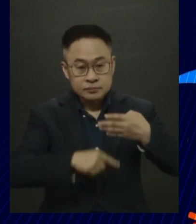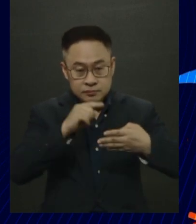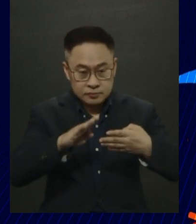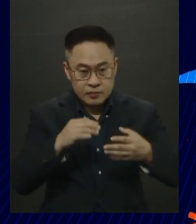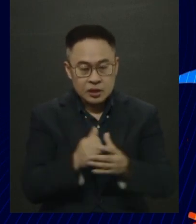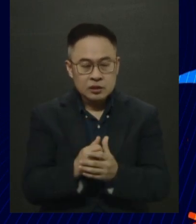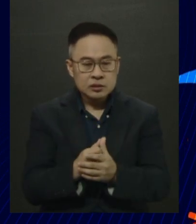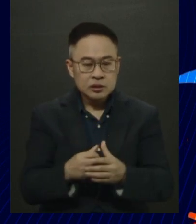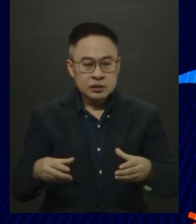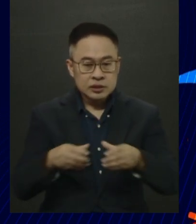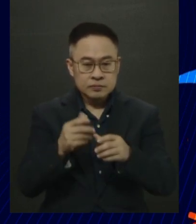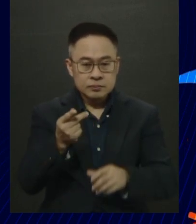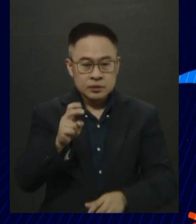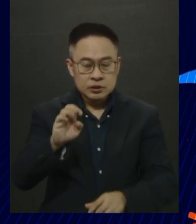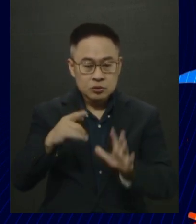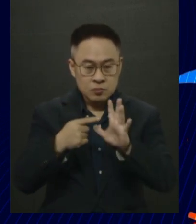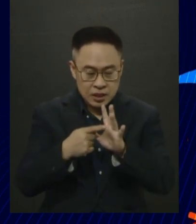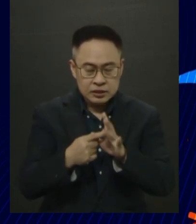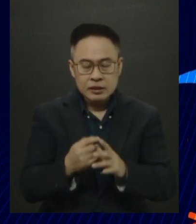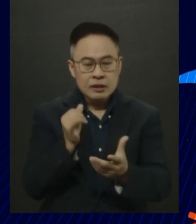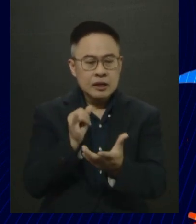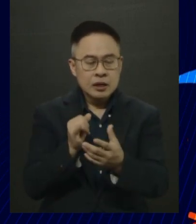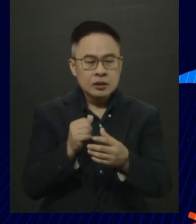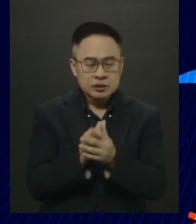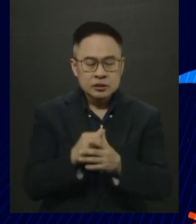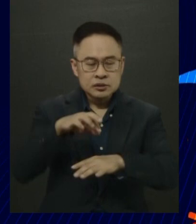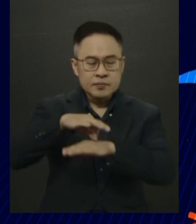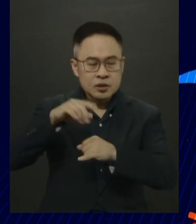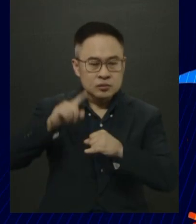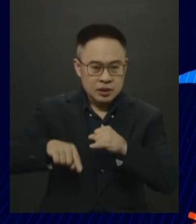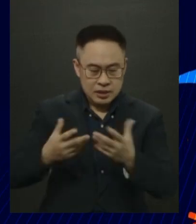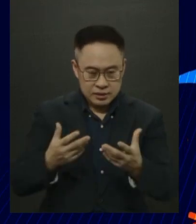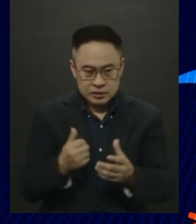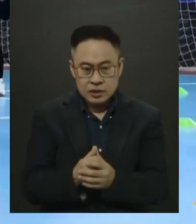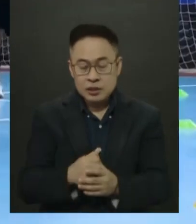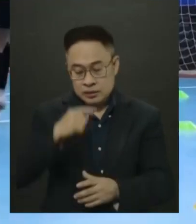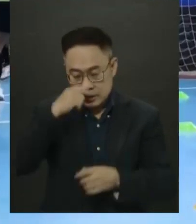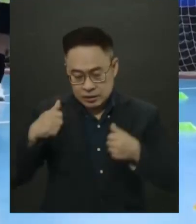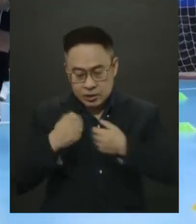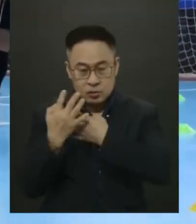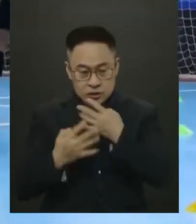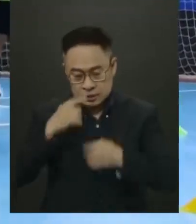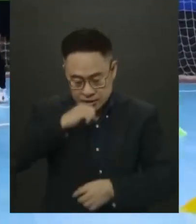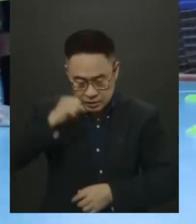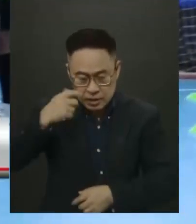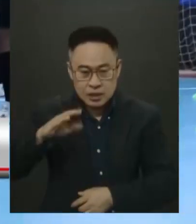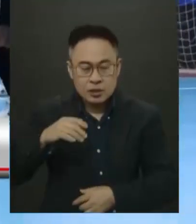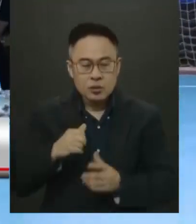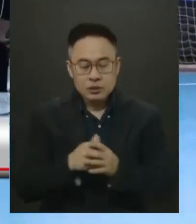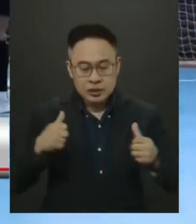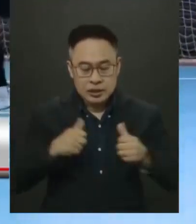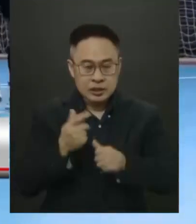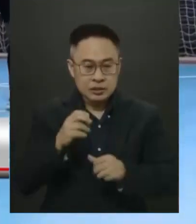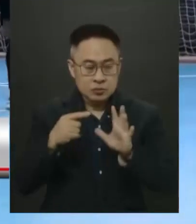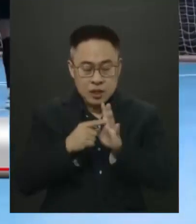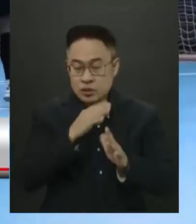ายที่สุดคือคิวบานี่แหละดังนั้นเนี่ยเราได้3แต้มสำคัญกับเกมโครเอเชียมาแล้วถ้าเกมนี้เรามีอย่างน้อย1คะ